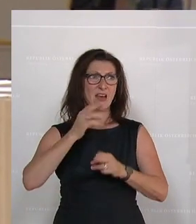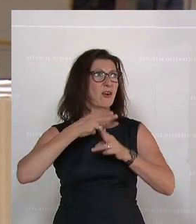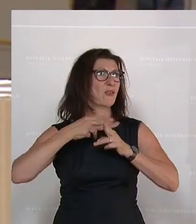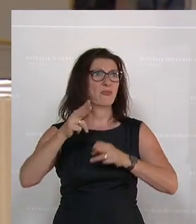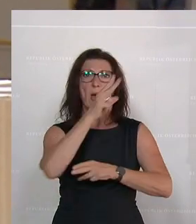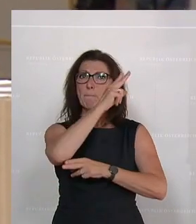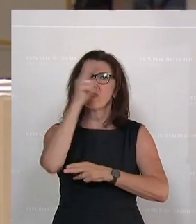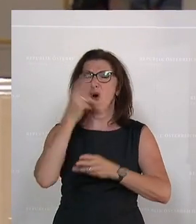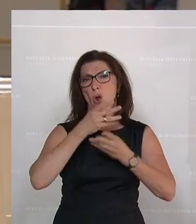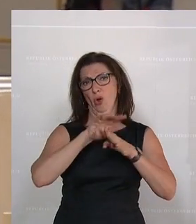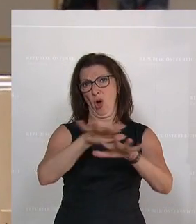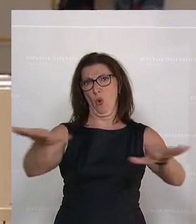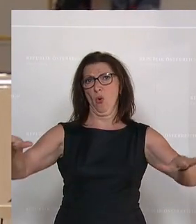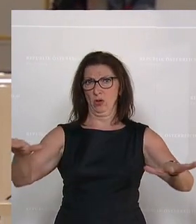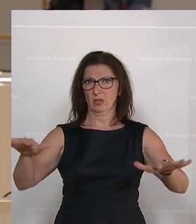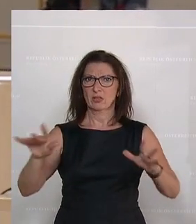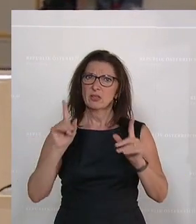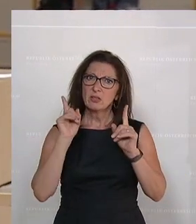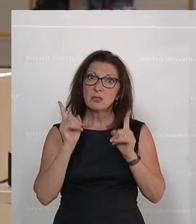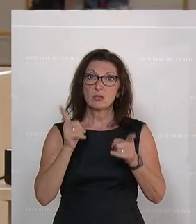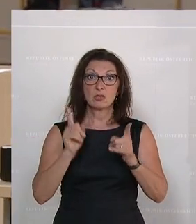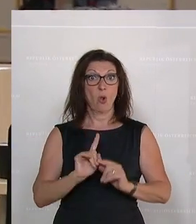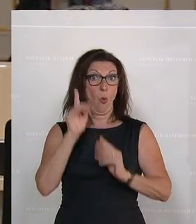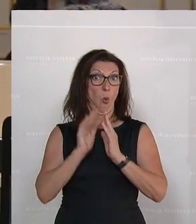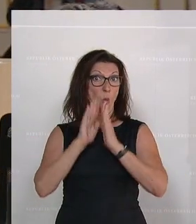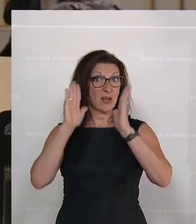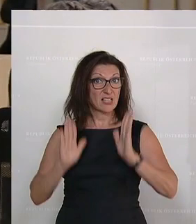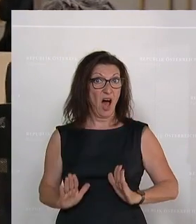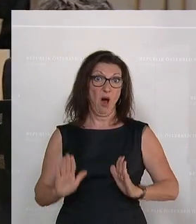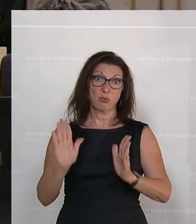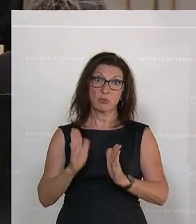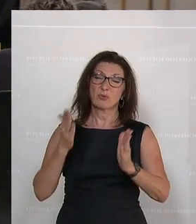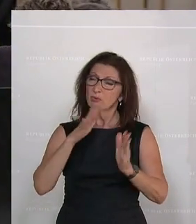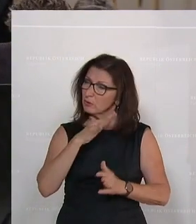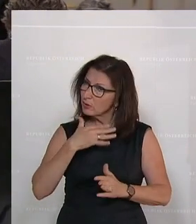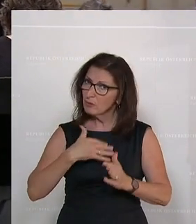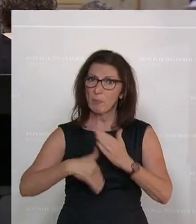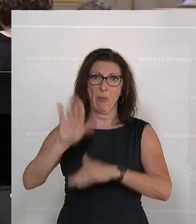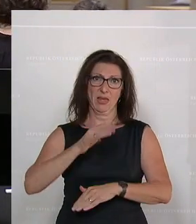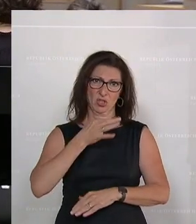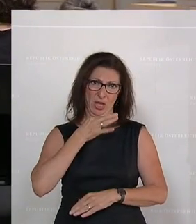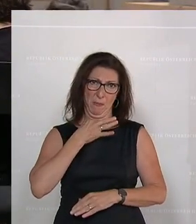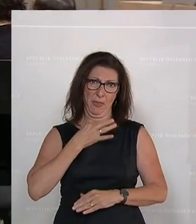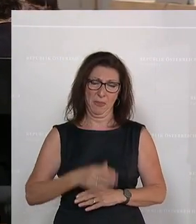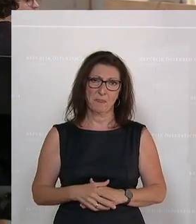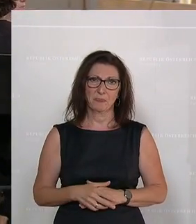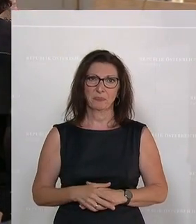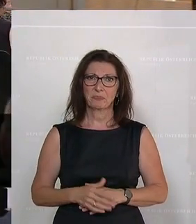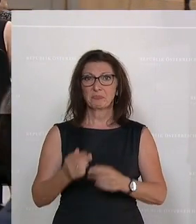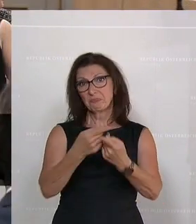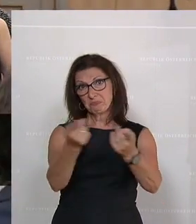dass es hier eine breite mehrheit auch im hohen haus geben soll sie haben sehr geehrte damen und herren